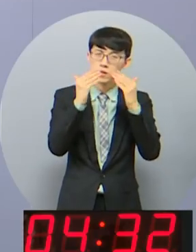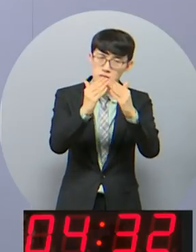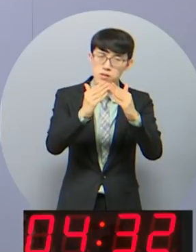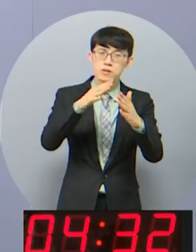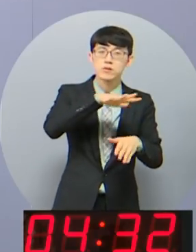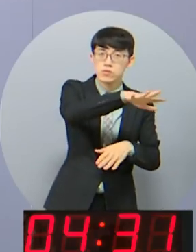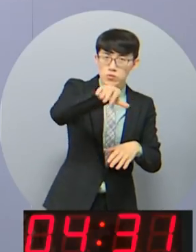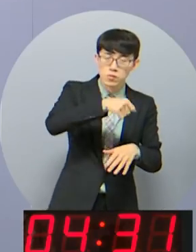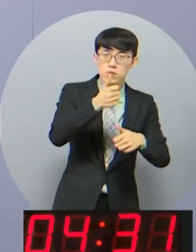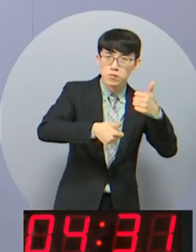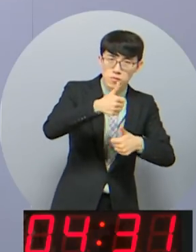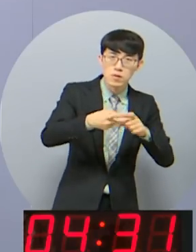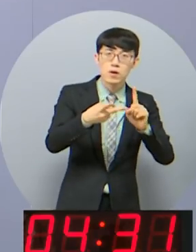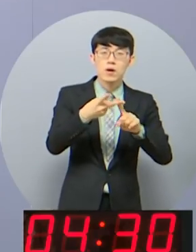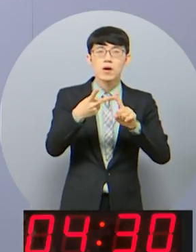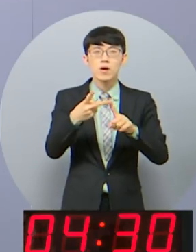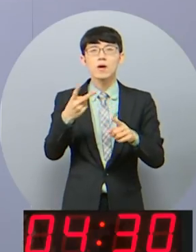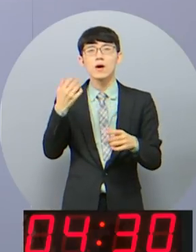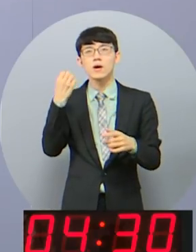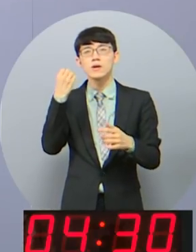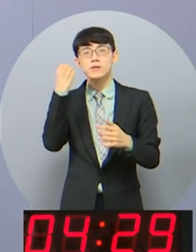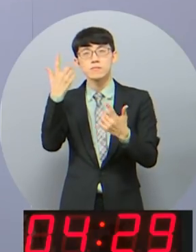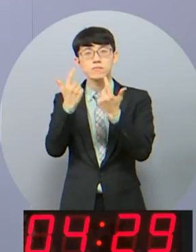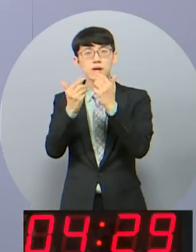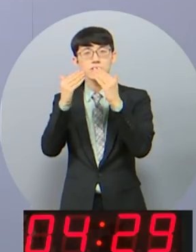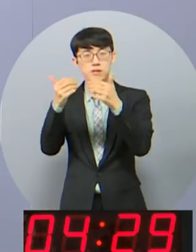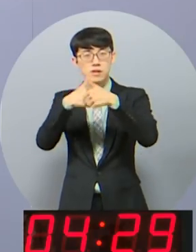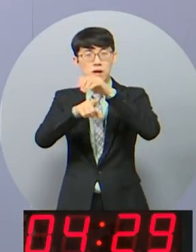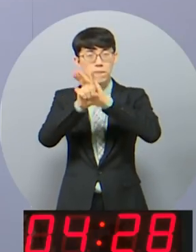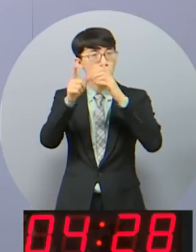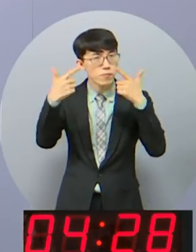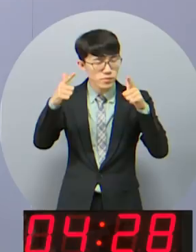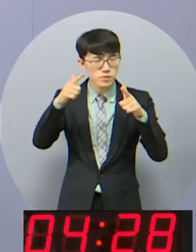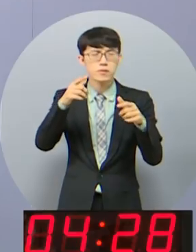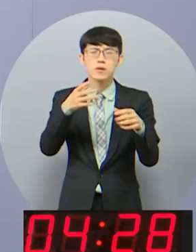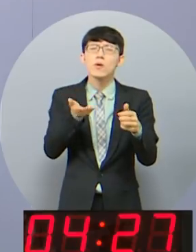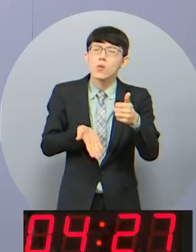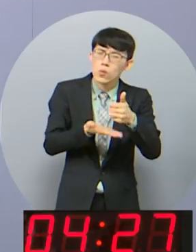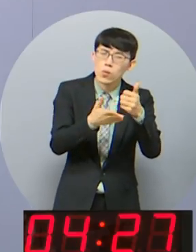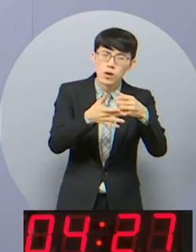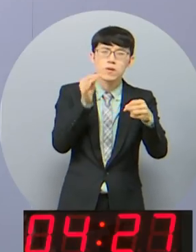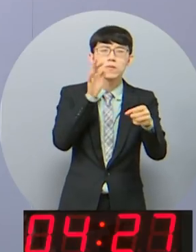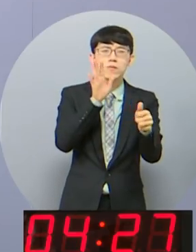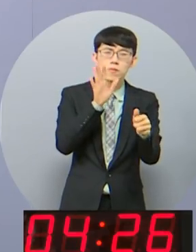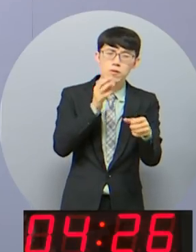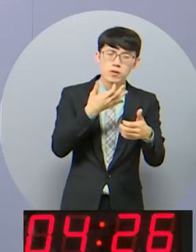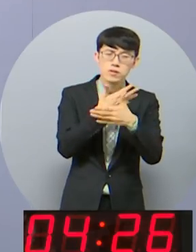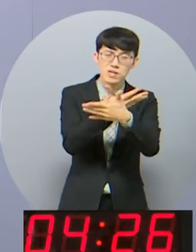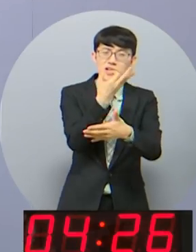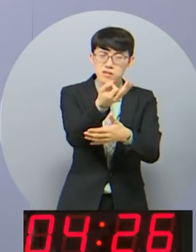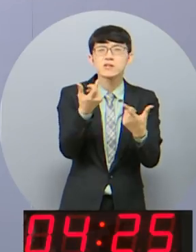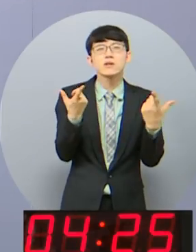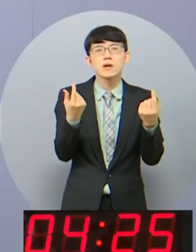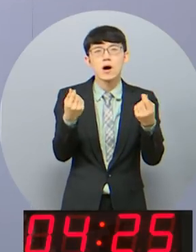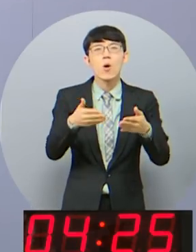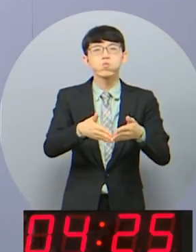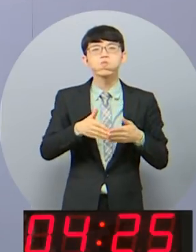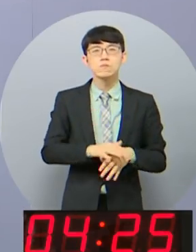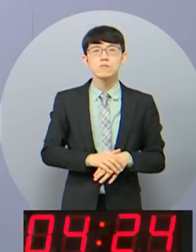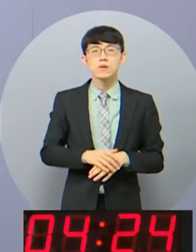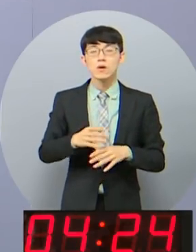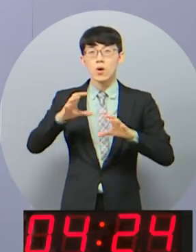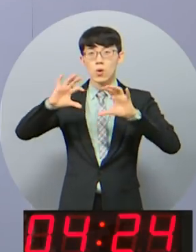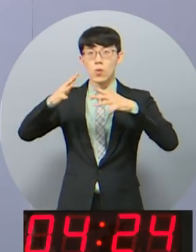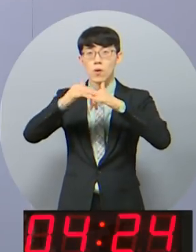非这个代表新北市的运动比赛，都应该要给予他们鼓励，给予他们更多的奖金。国民运动中心的新建，